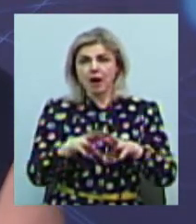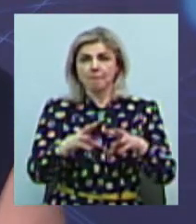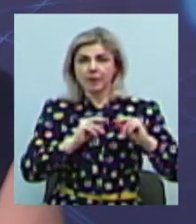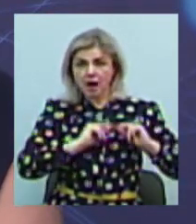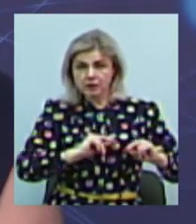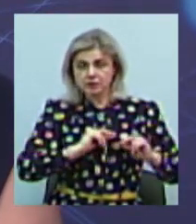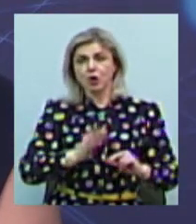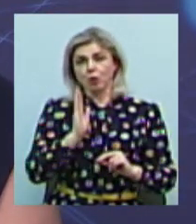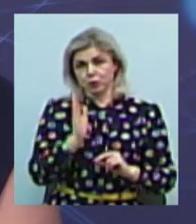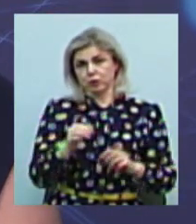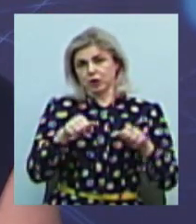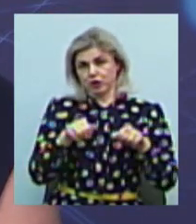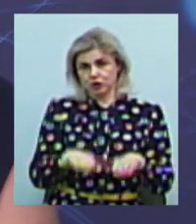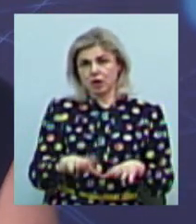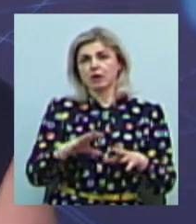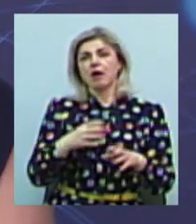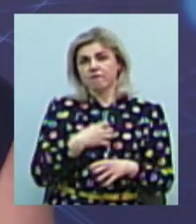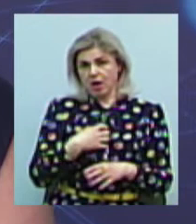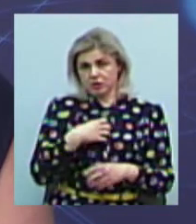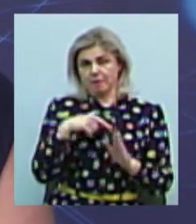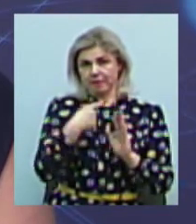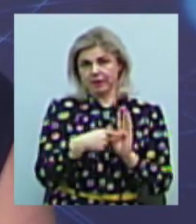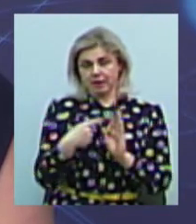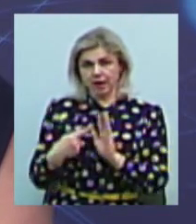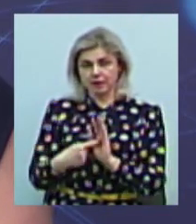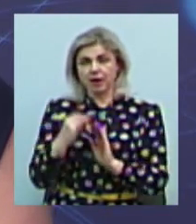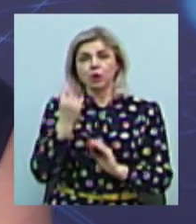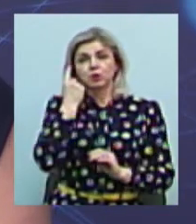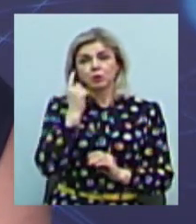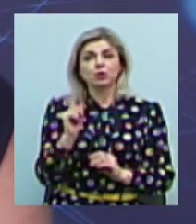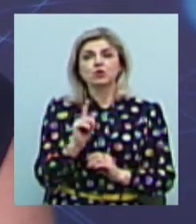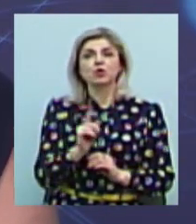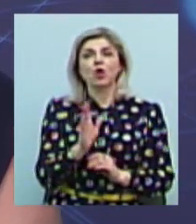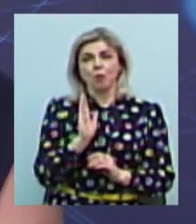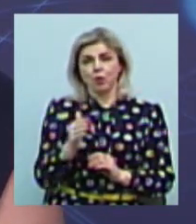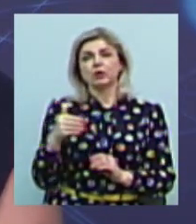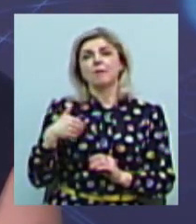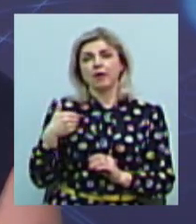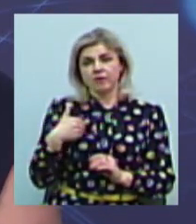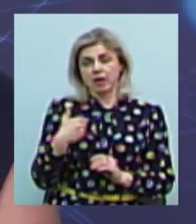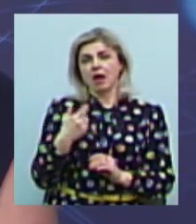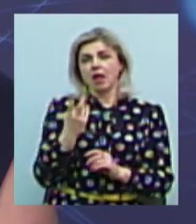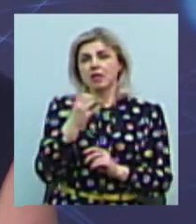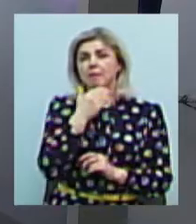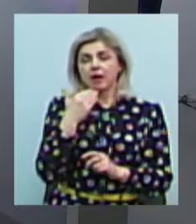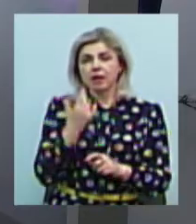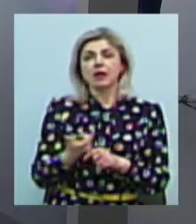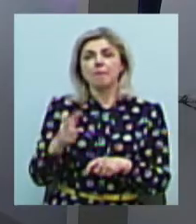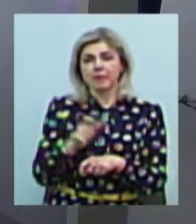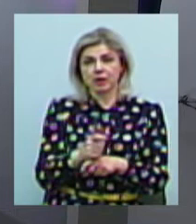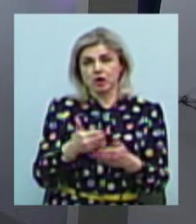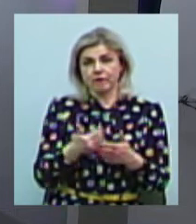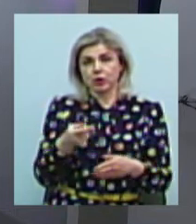в тісній співпраці будемо вирішувати нагальні питання. І я думаю, що буде ефект набагато більший від, ну, від того,